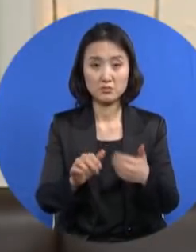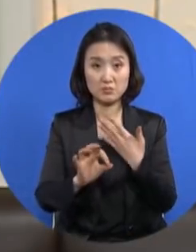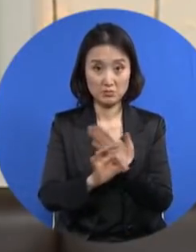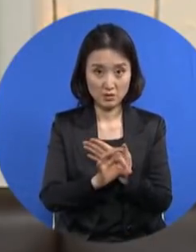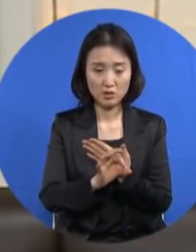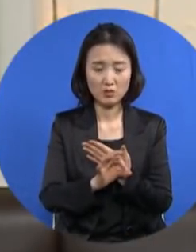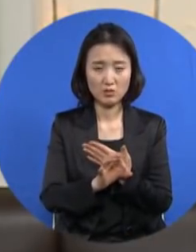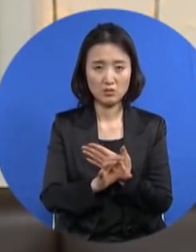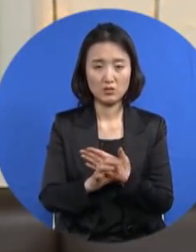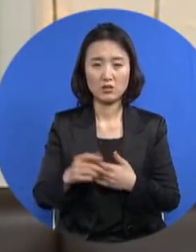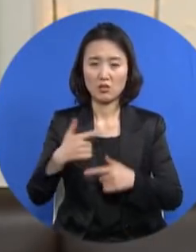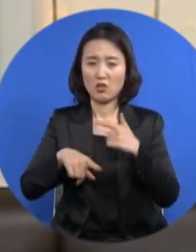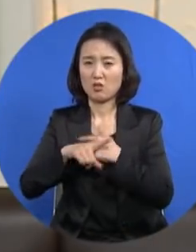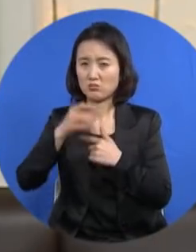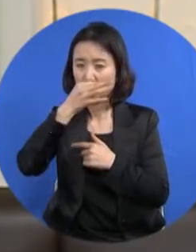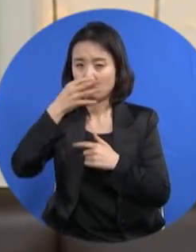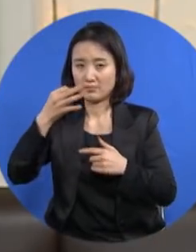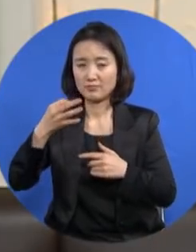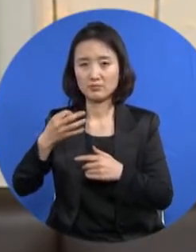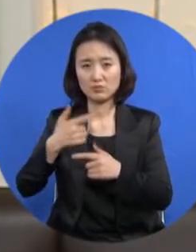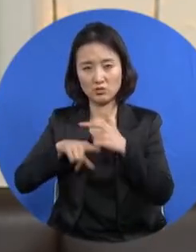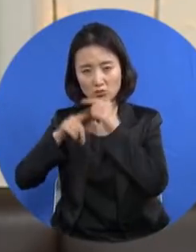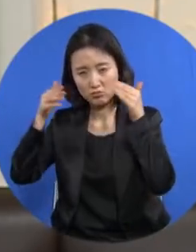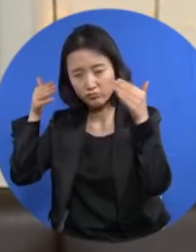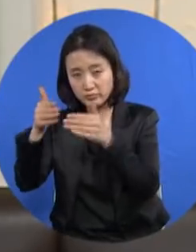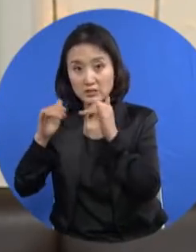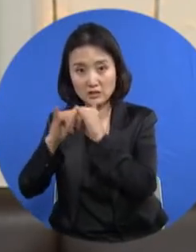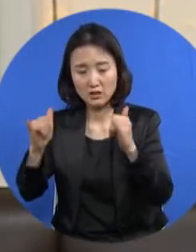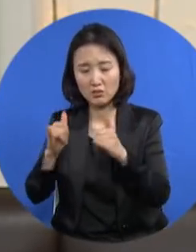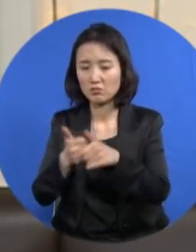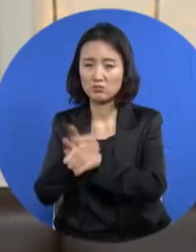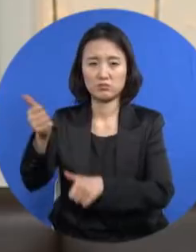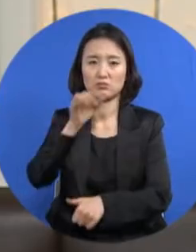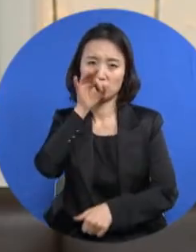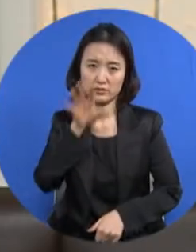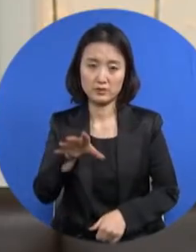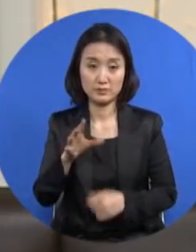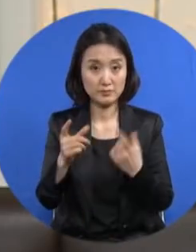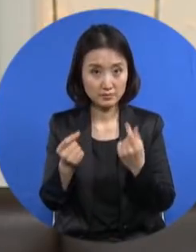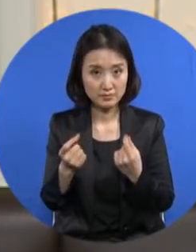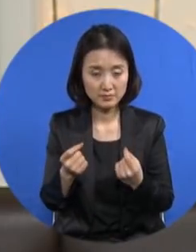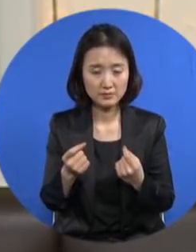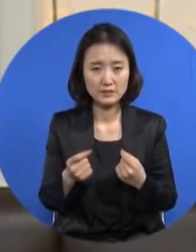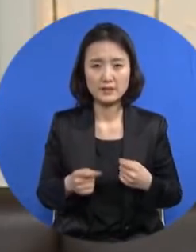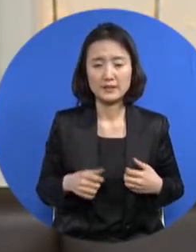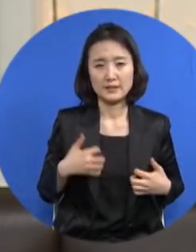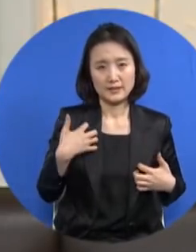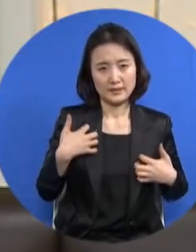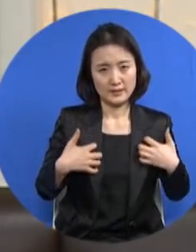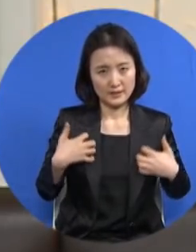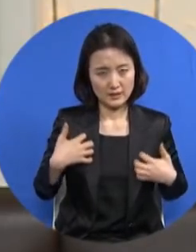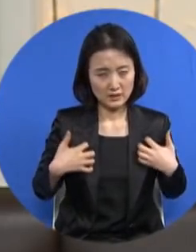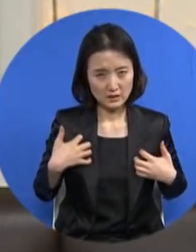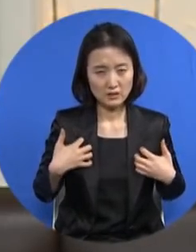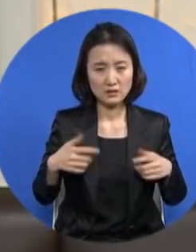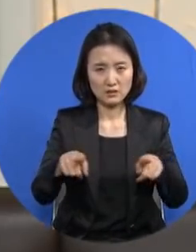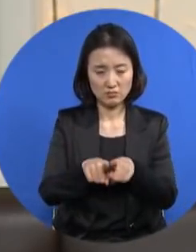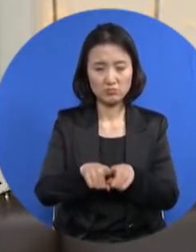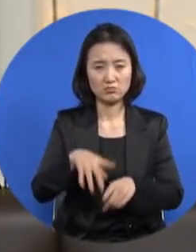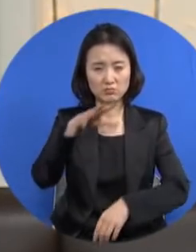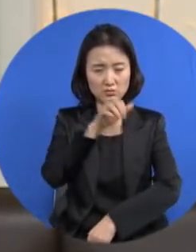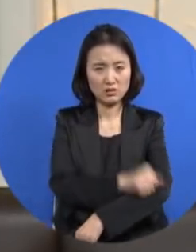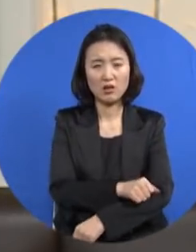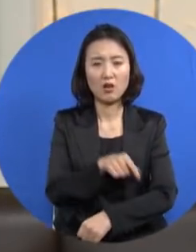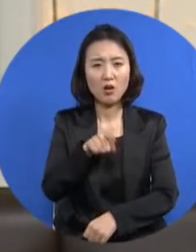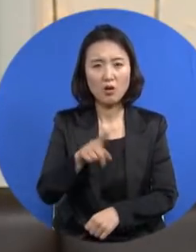사람을 이기기가 좀 어렵다고 하더라고요. 그러면 즐기면서 하는 일을 내가 골라서,